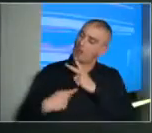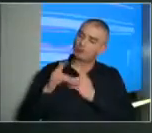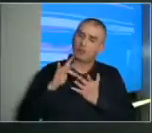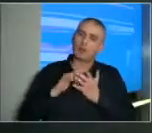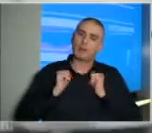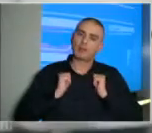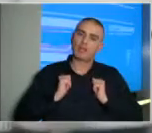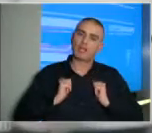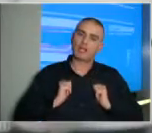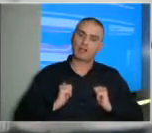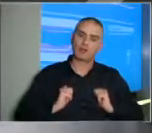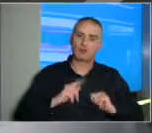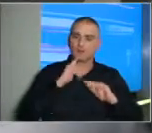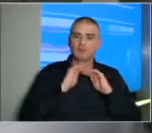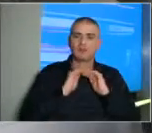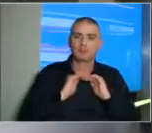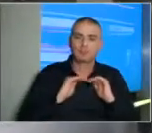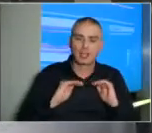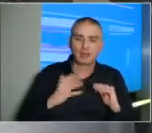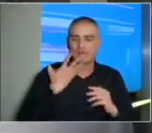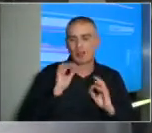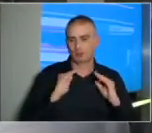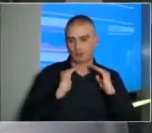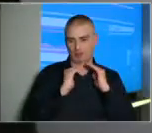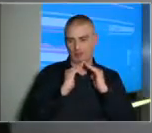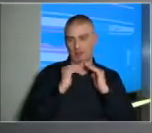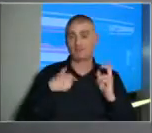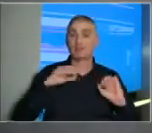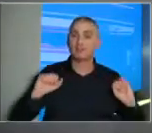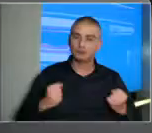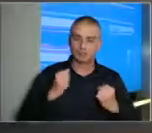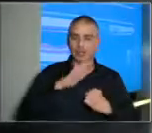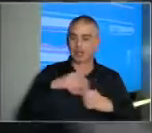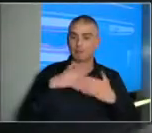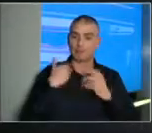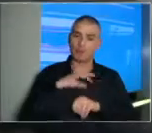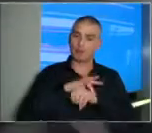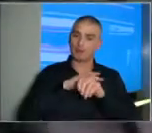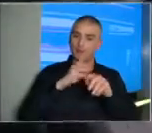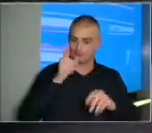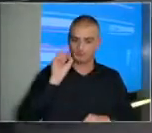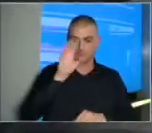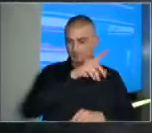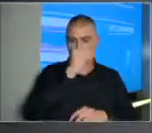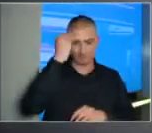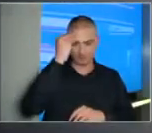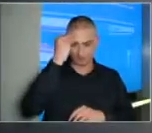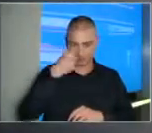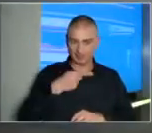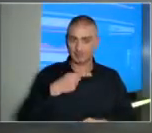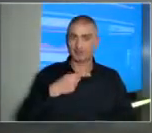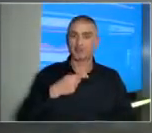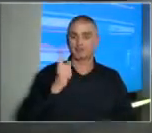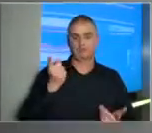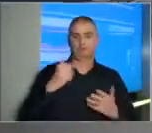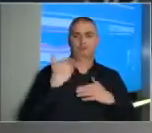הפינה הרגועה והשקטה והחמה של הבית. אני משתדל להוציא את הילדים בבוקר מהבית, למסגרות, לגנים, לבתי הספר.